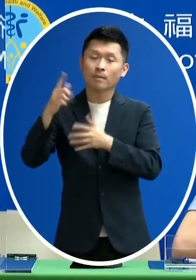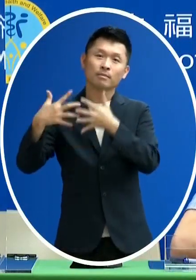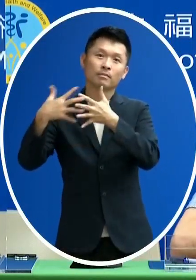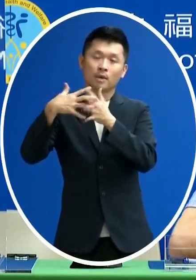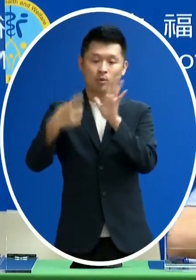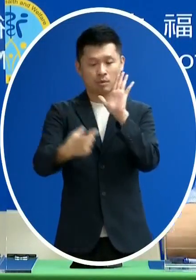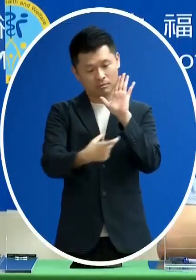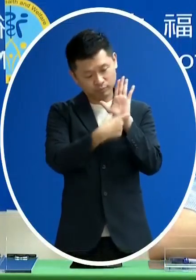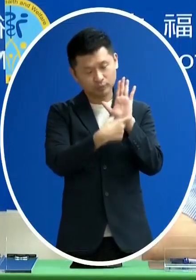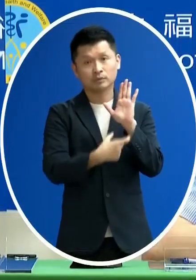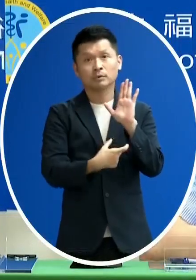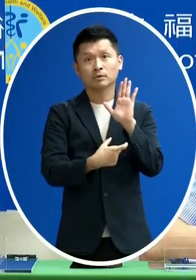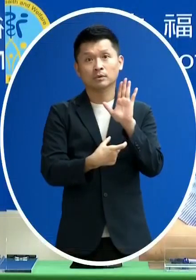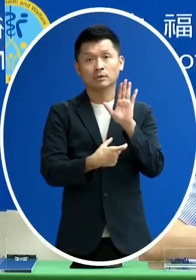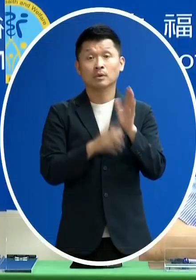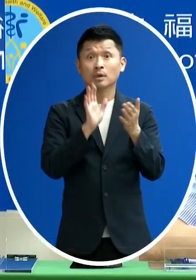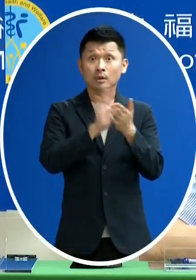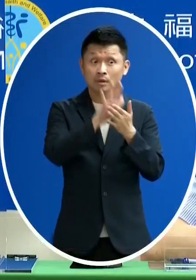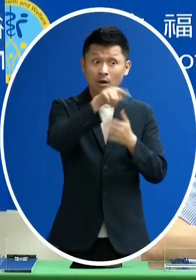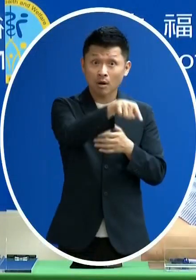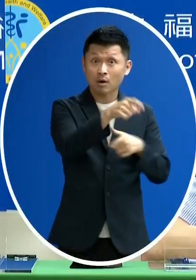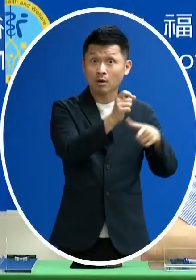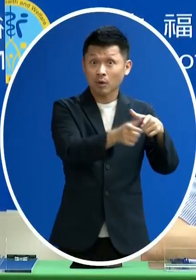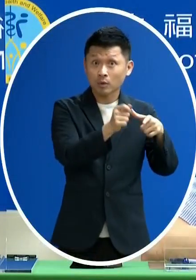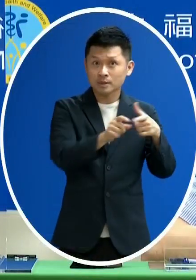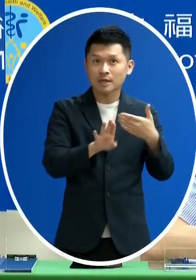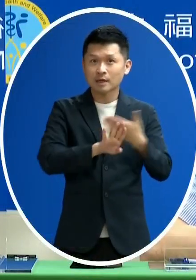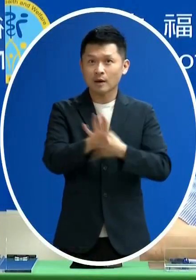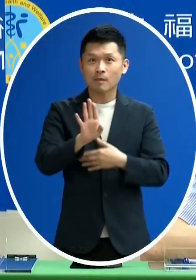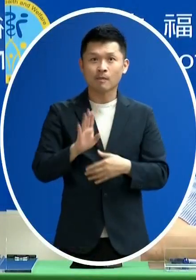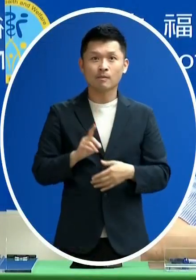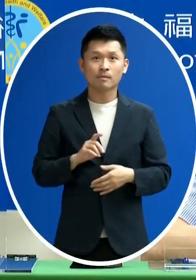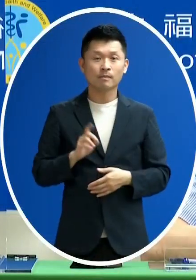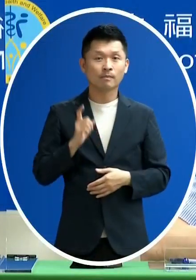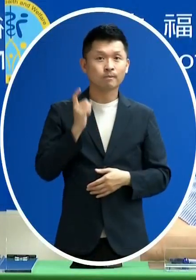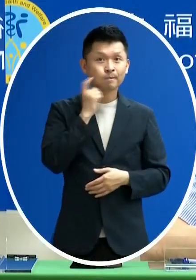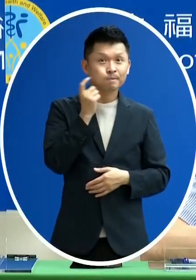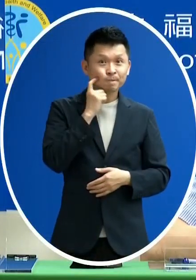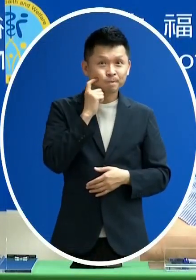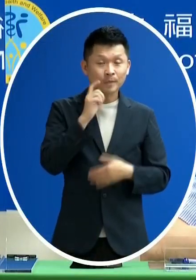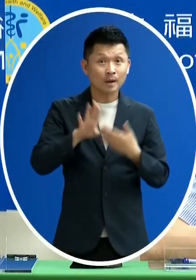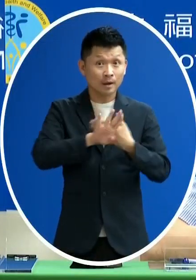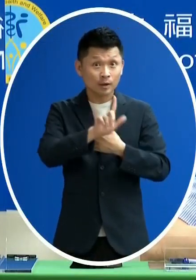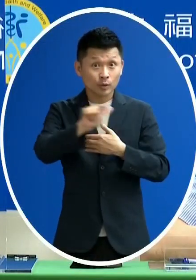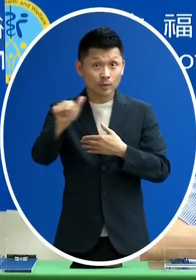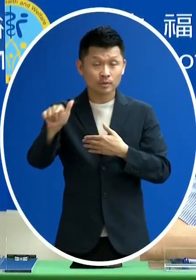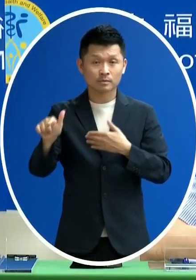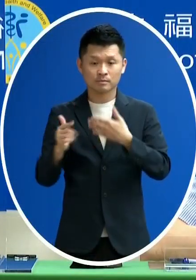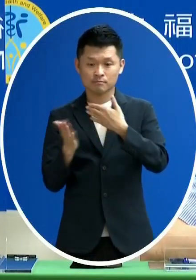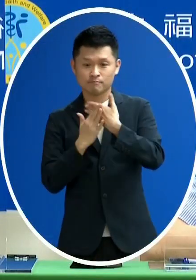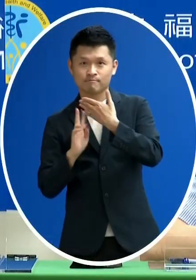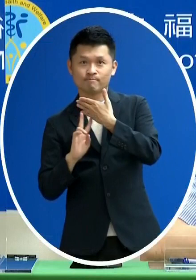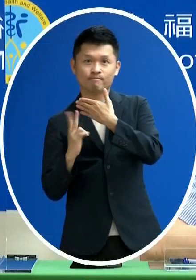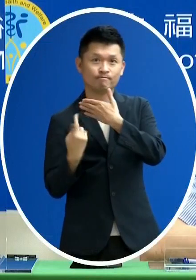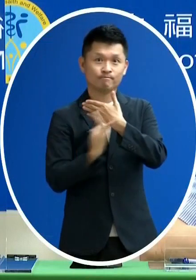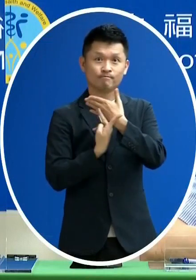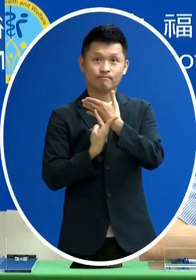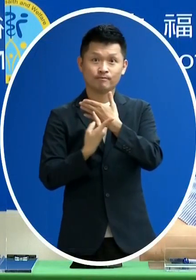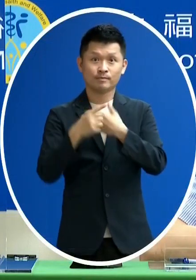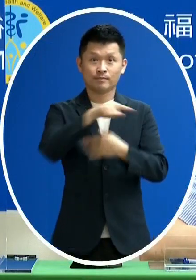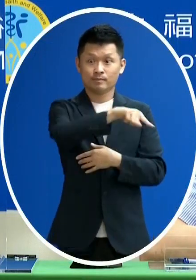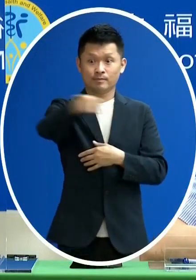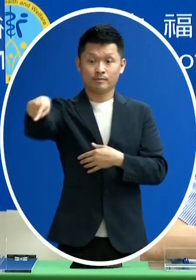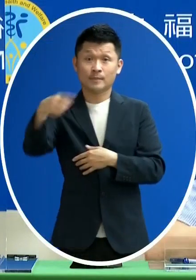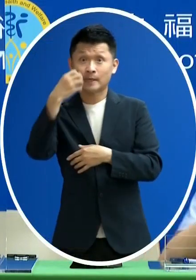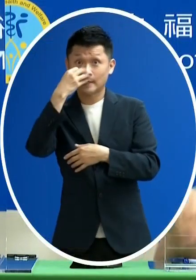那后续他自己用了一些不一样的一个产品，然后到香港去改标装，然后混充到台湾